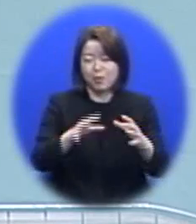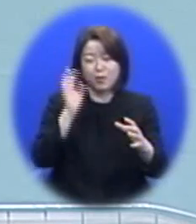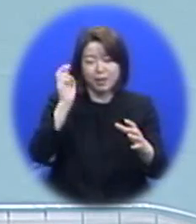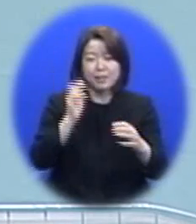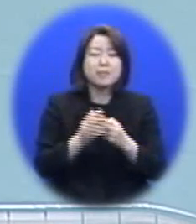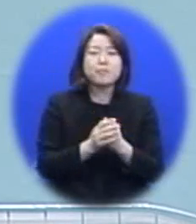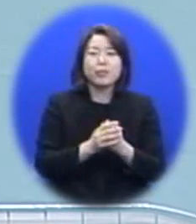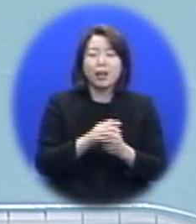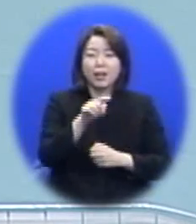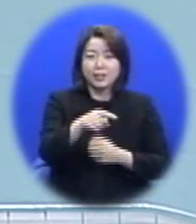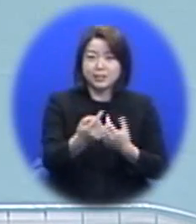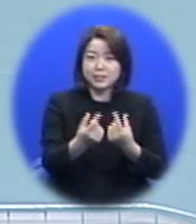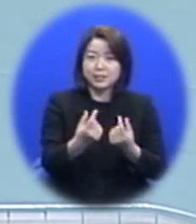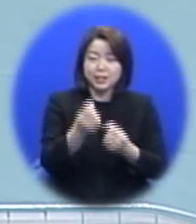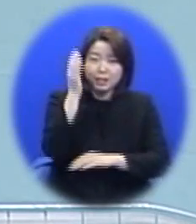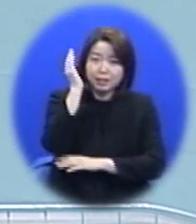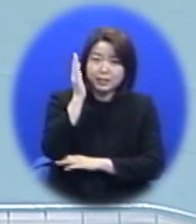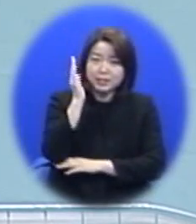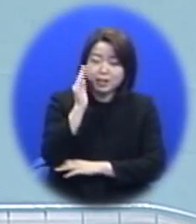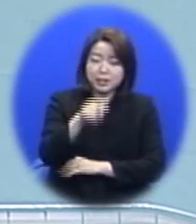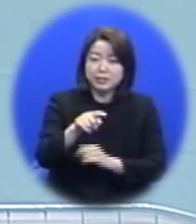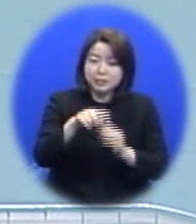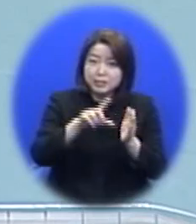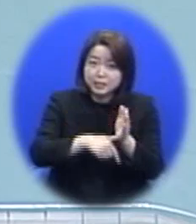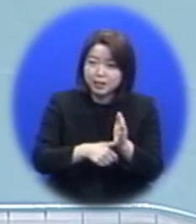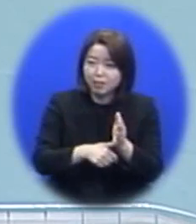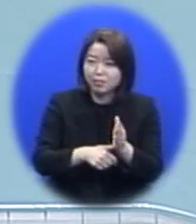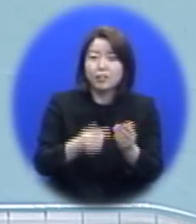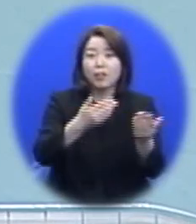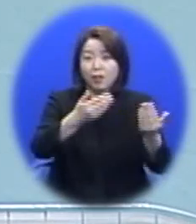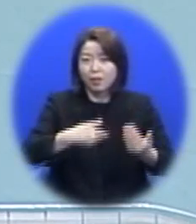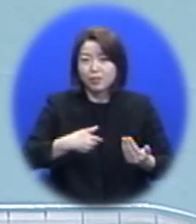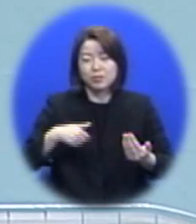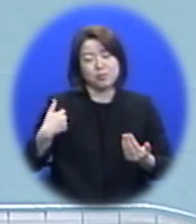어떻게 그 이야기를 그 시간에 그렇게 하는지.